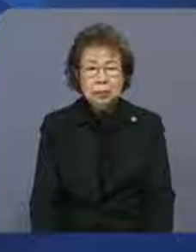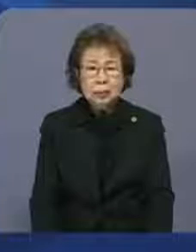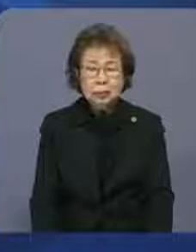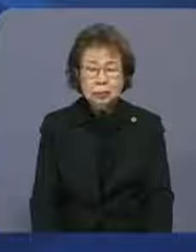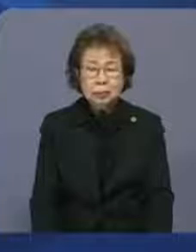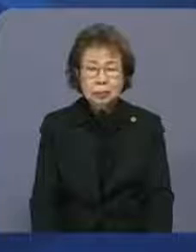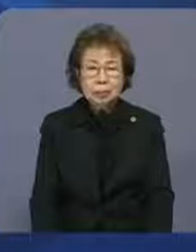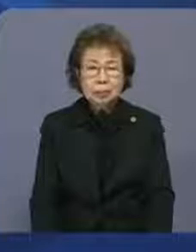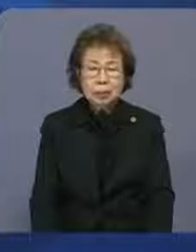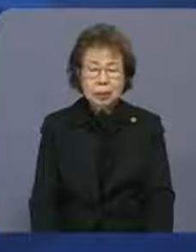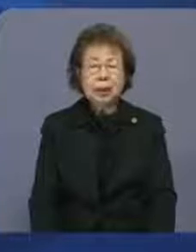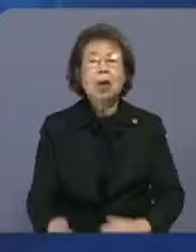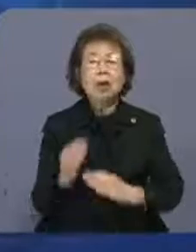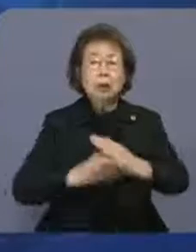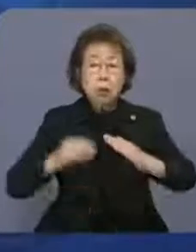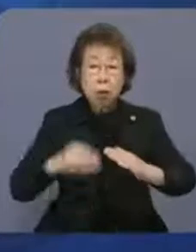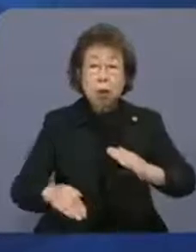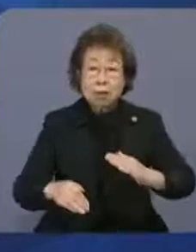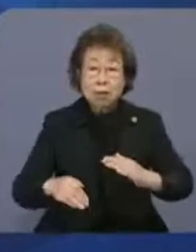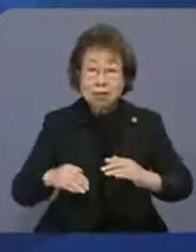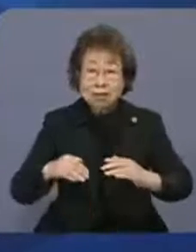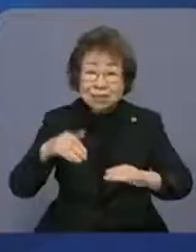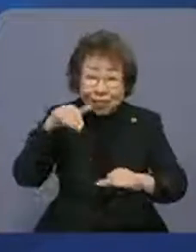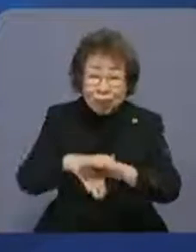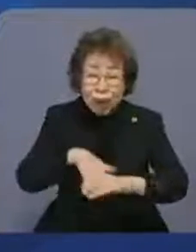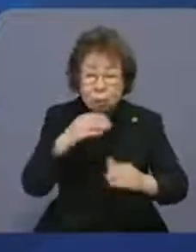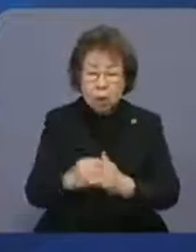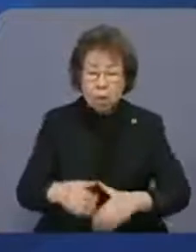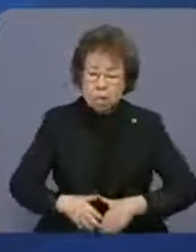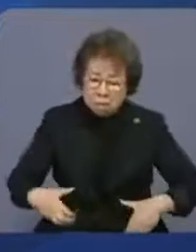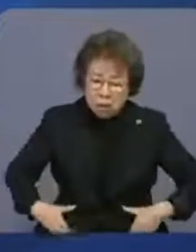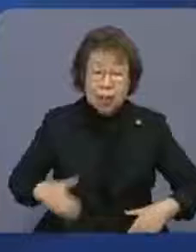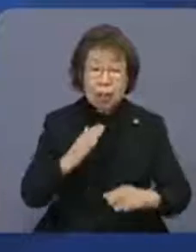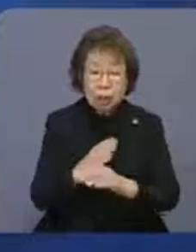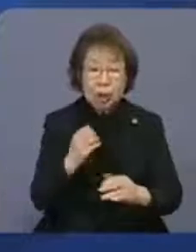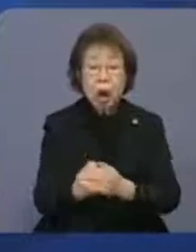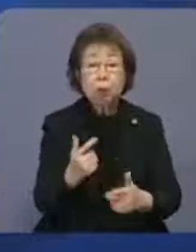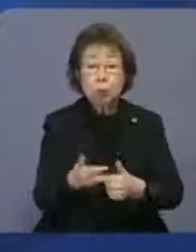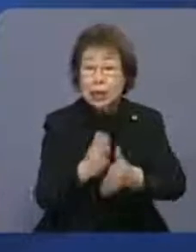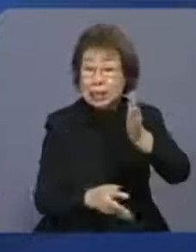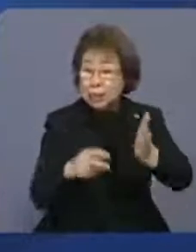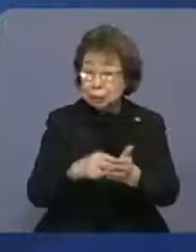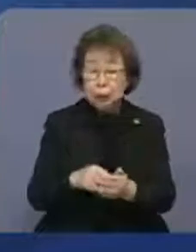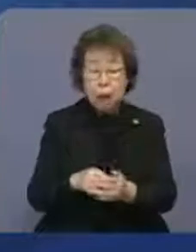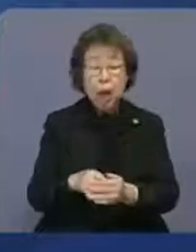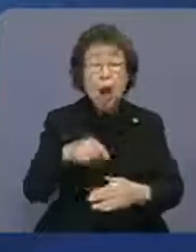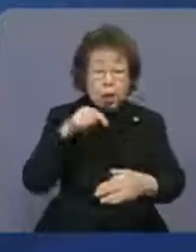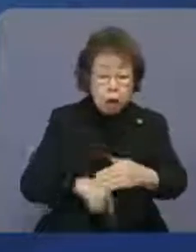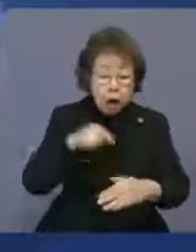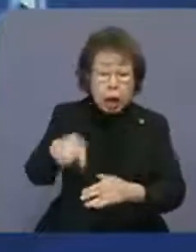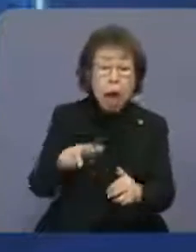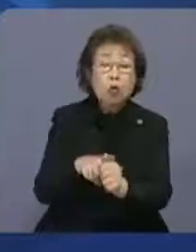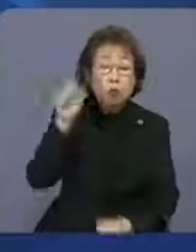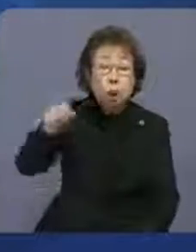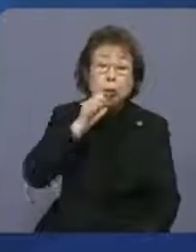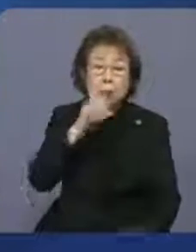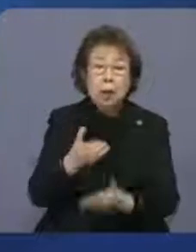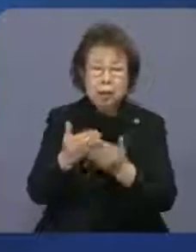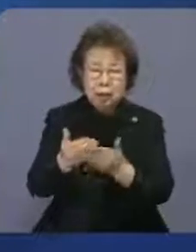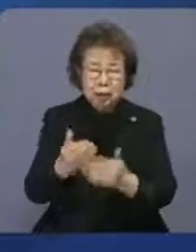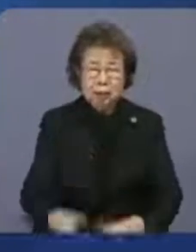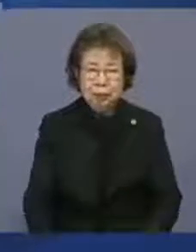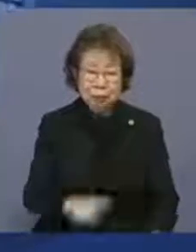네, 이 같은 본격적인 대선 레이스에 발맞춰서 부산시도 여야 후보에게 전하는 대선 공약 과제를 제시했습니다.